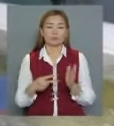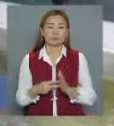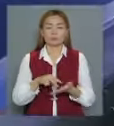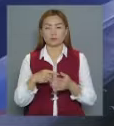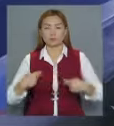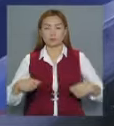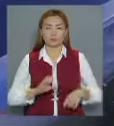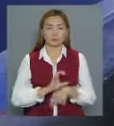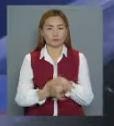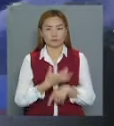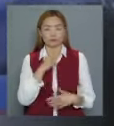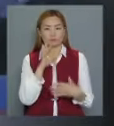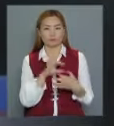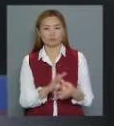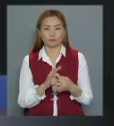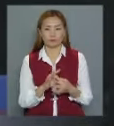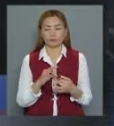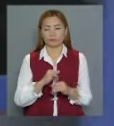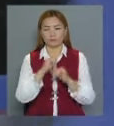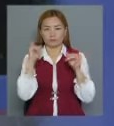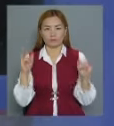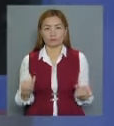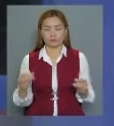сауда экономикалық ынтымақтастығын дамыту